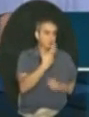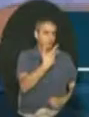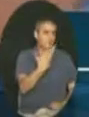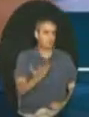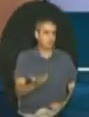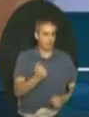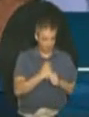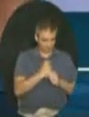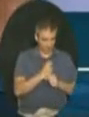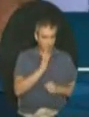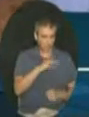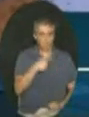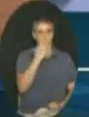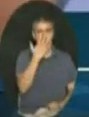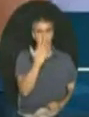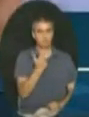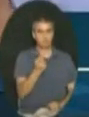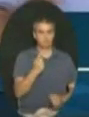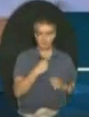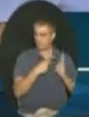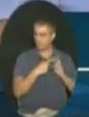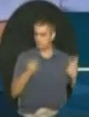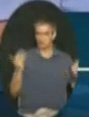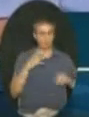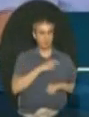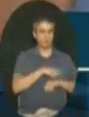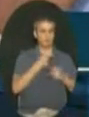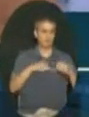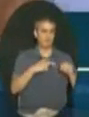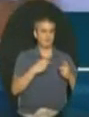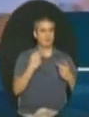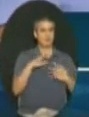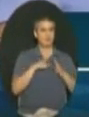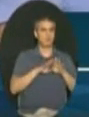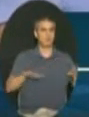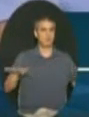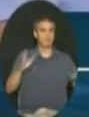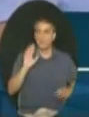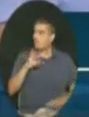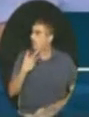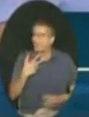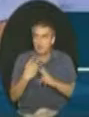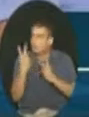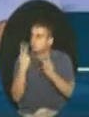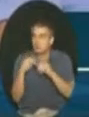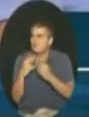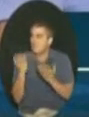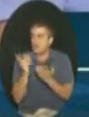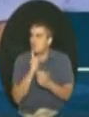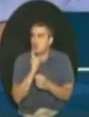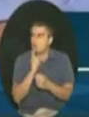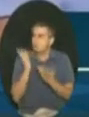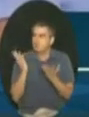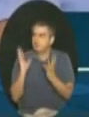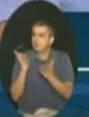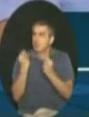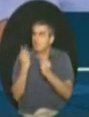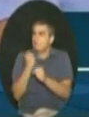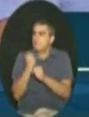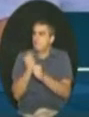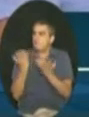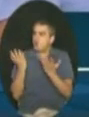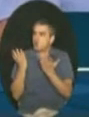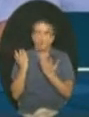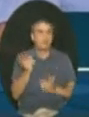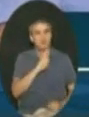שלושה ימים, יעבדו גם ביום חמישי, יהיה יותר זמן לוועדות, יותר פריסה רצינית. אבל גם בלי שתי הוועדות האלה לא פעילים בוועדות, דוד.